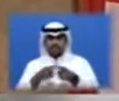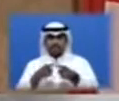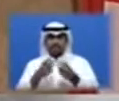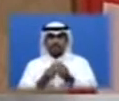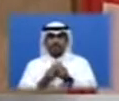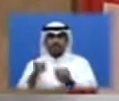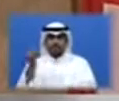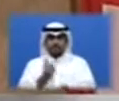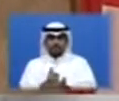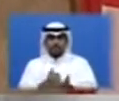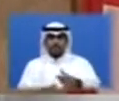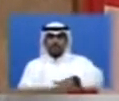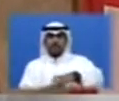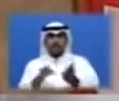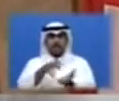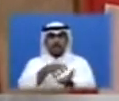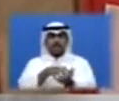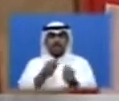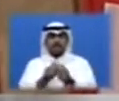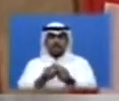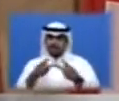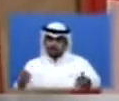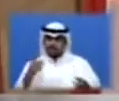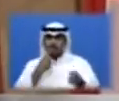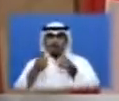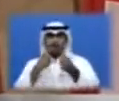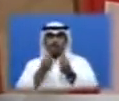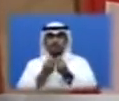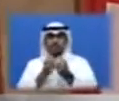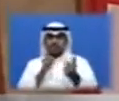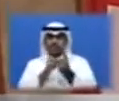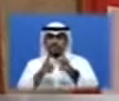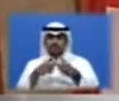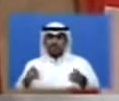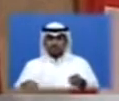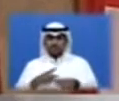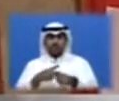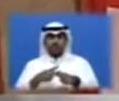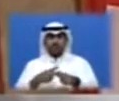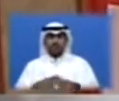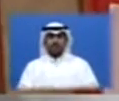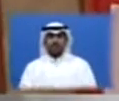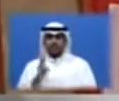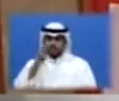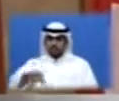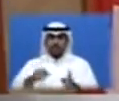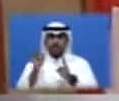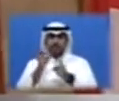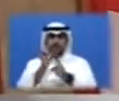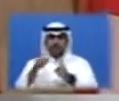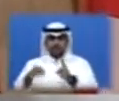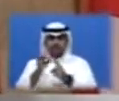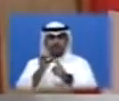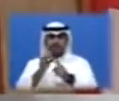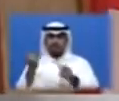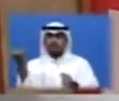وإدارة الاجتماع هذا. وطبعا في هذا الاجتماع أهم ما كان فيه أنه الاجتماع سابقا